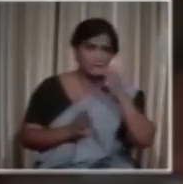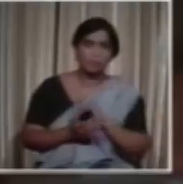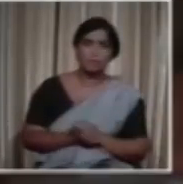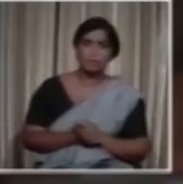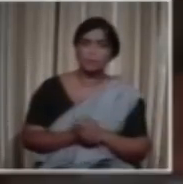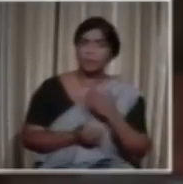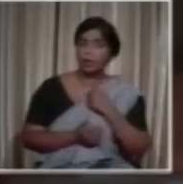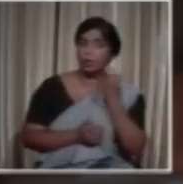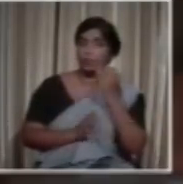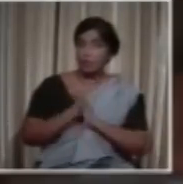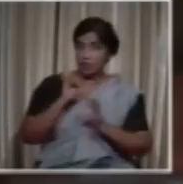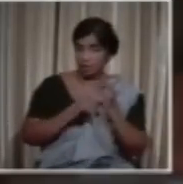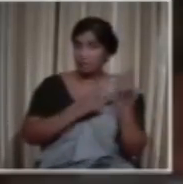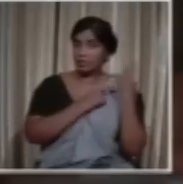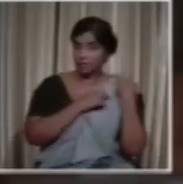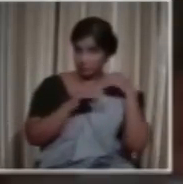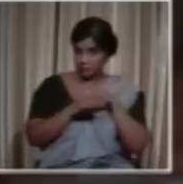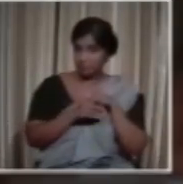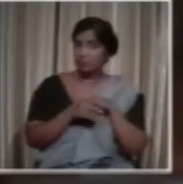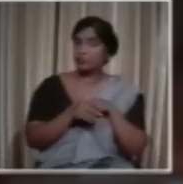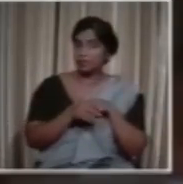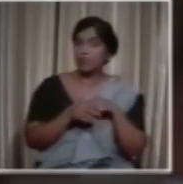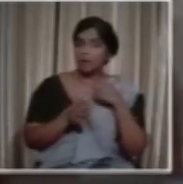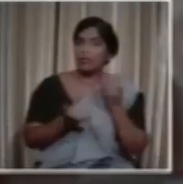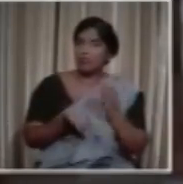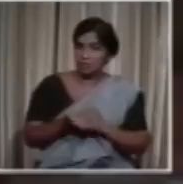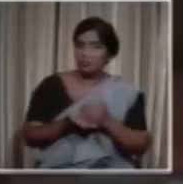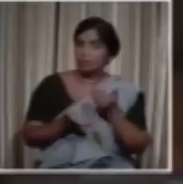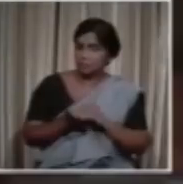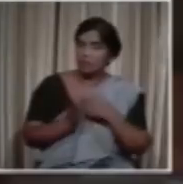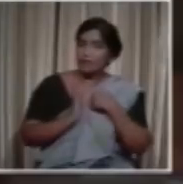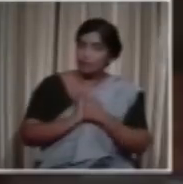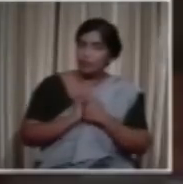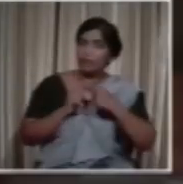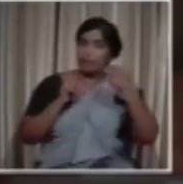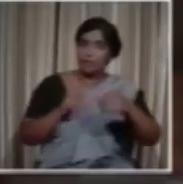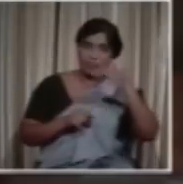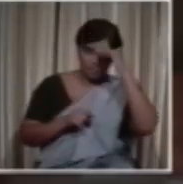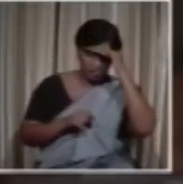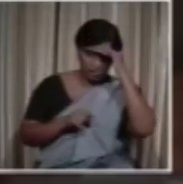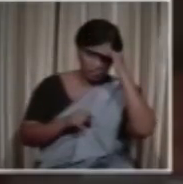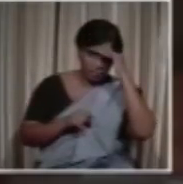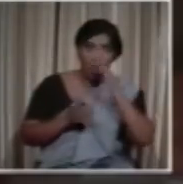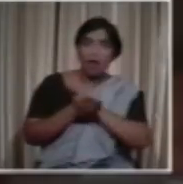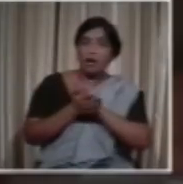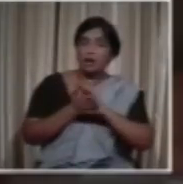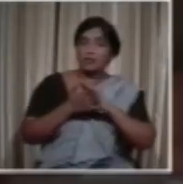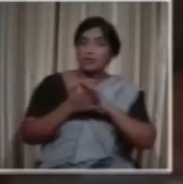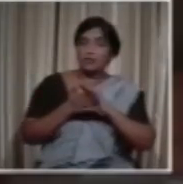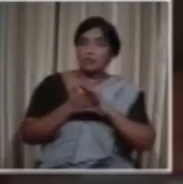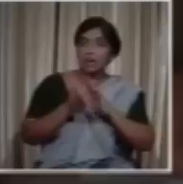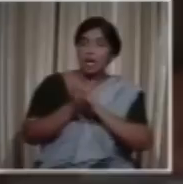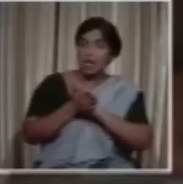Mama mudah lama ti duri darna kota. Mama nawata garu vipaksha naya katuma saha. Harsha Fernando